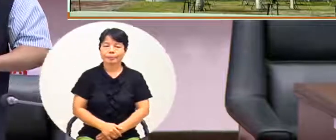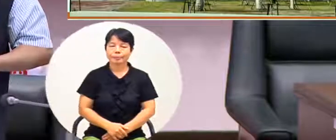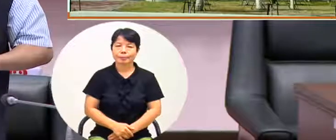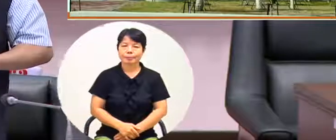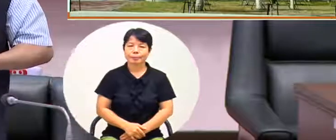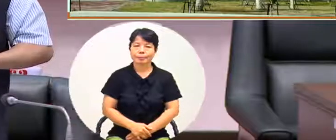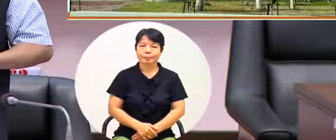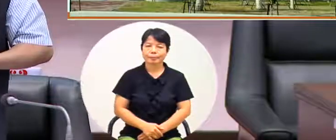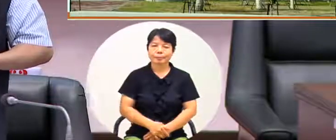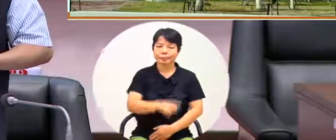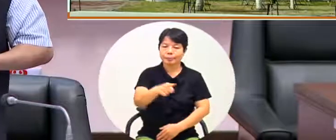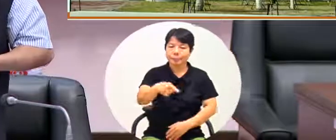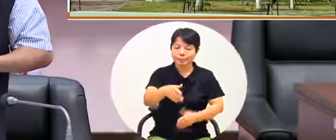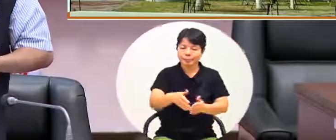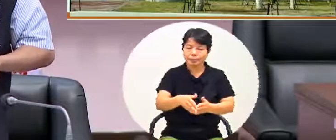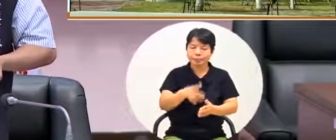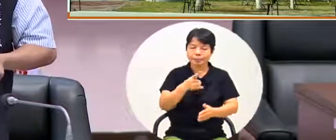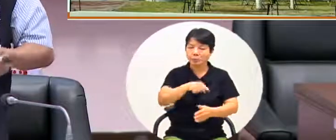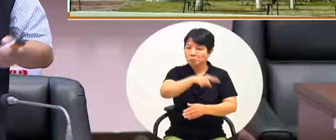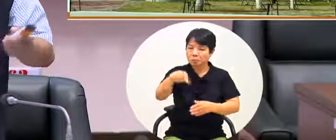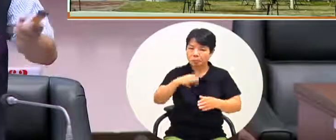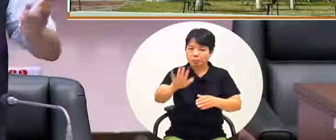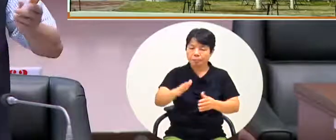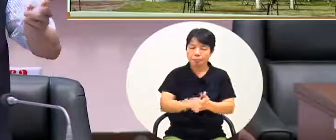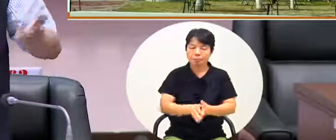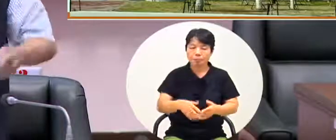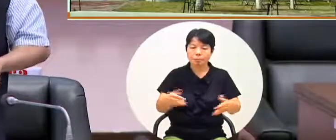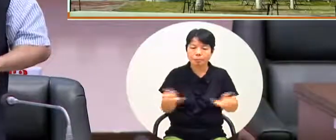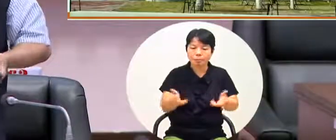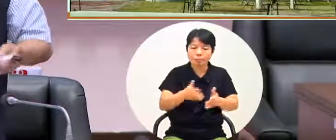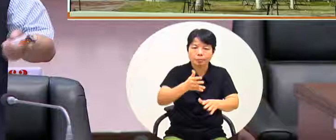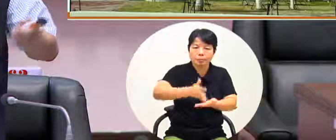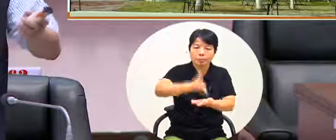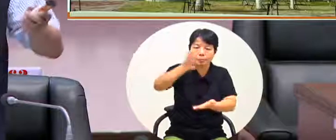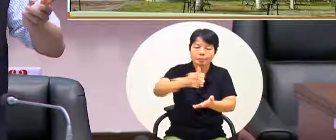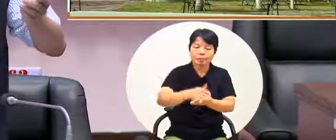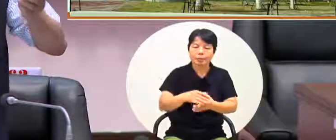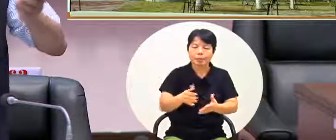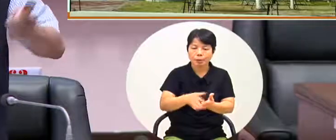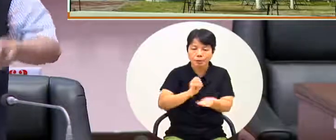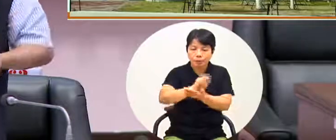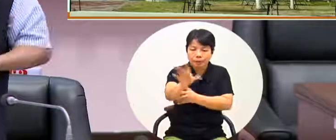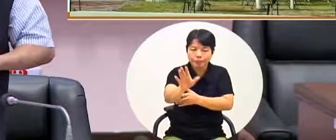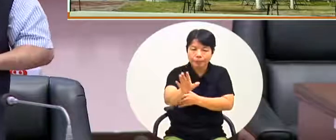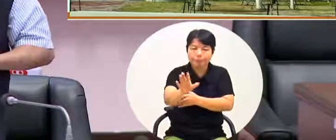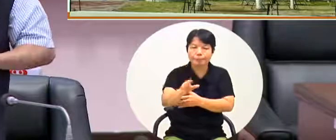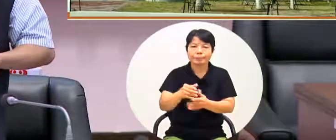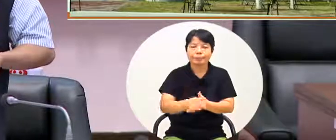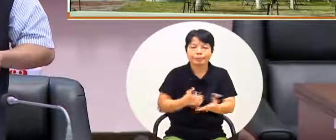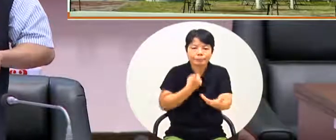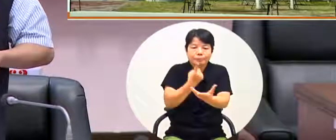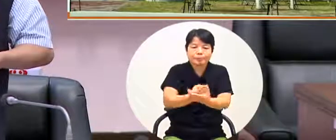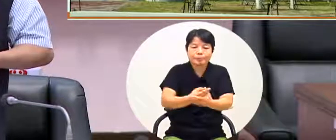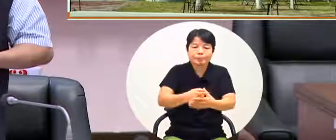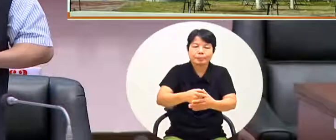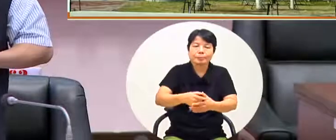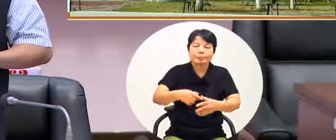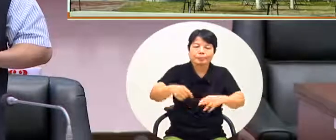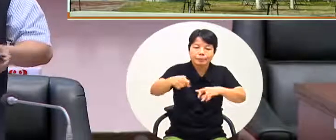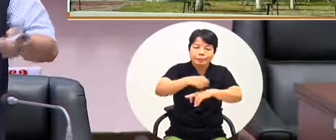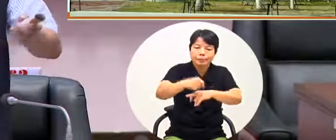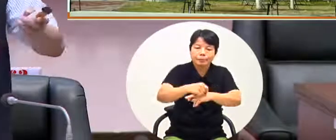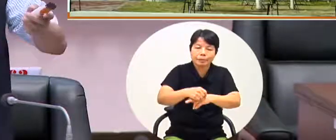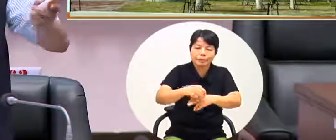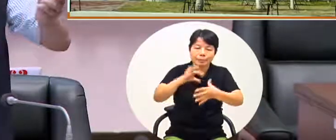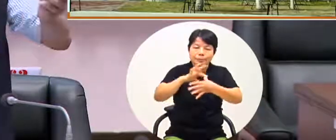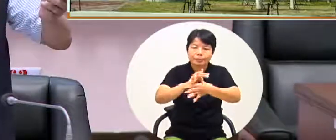要甲报即个金主奖，这真好啦吼。听讲。诶，设计啊，伊个即个造型，安尼有要参加比赛